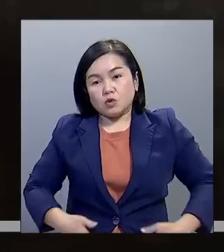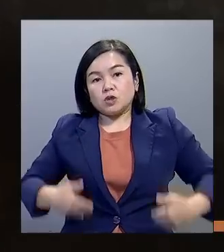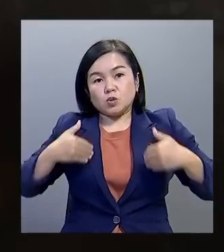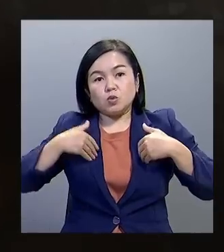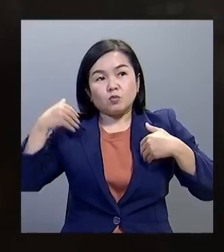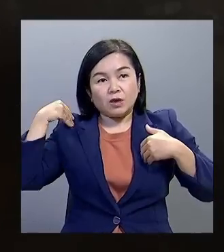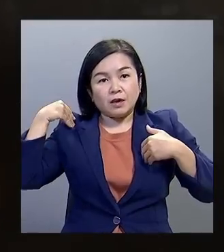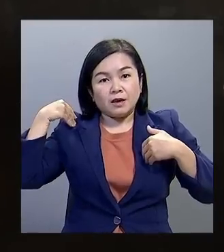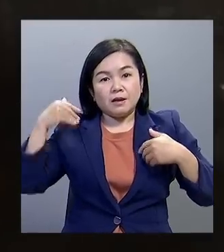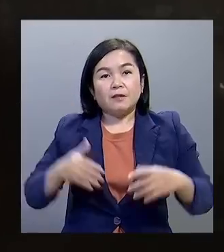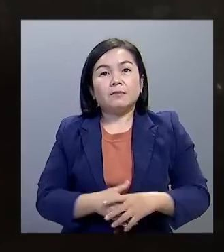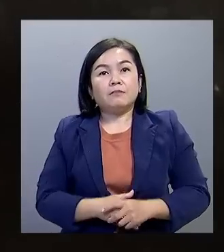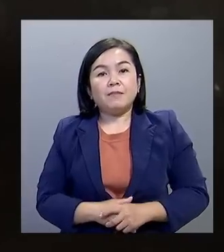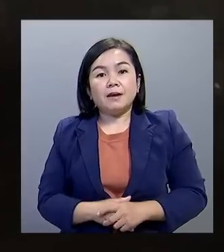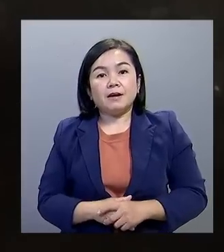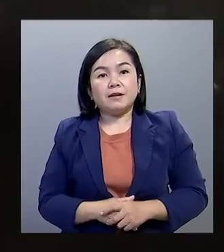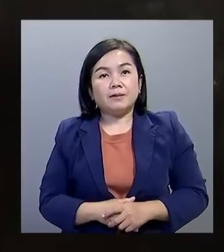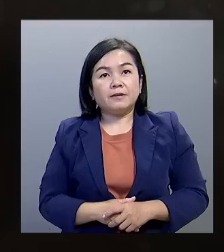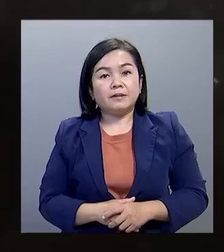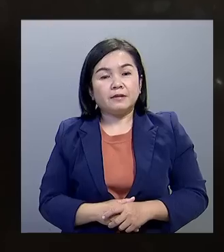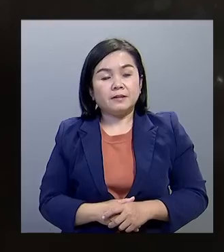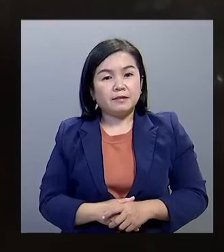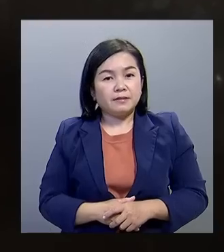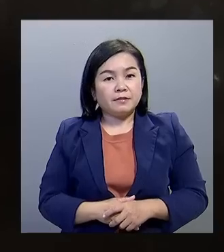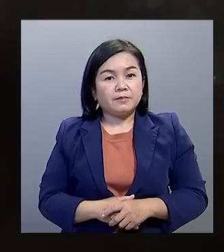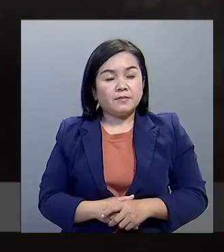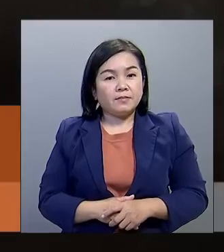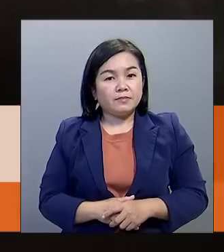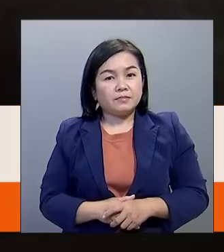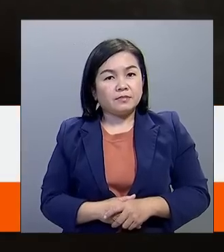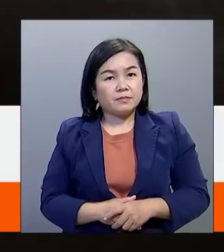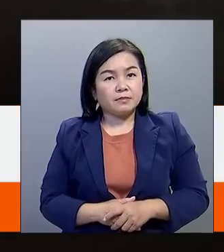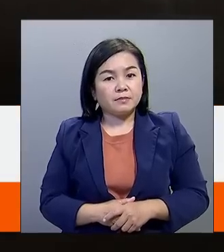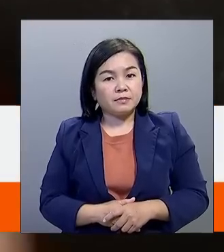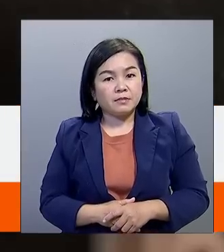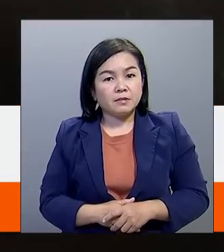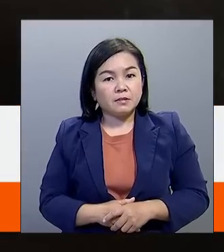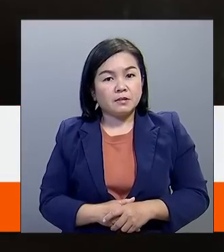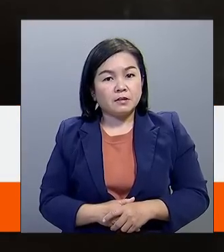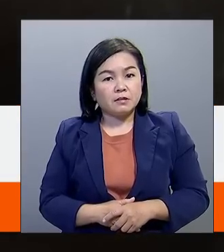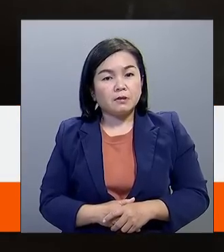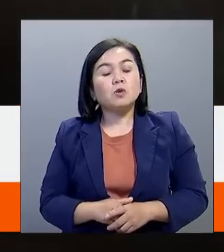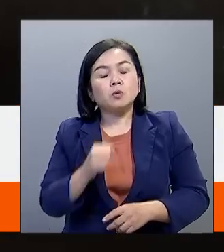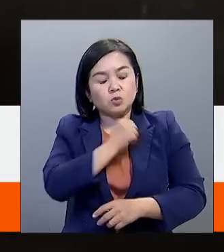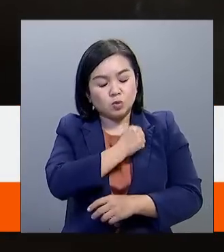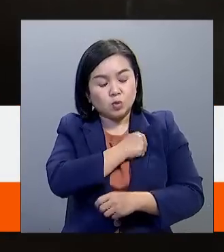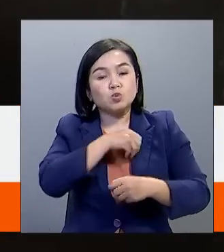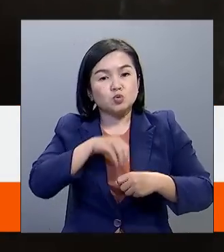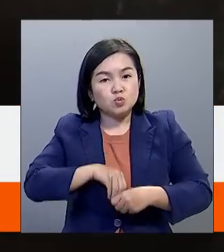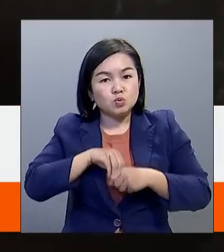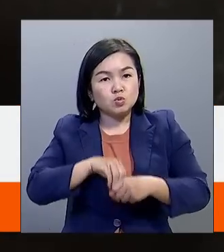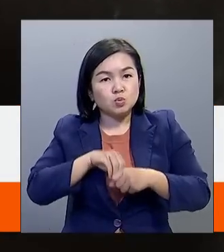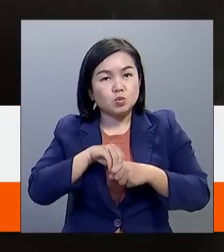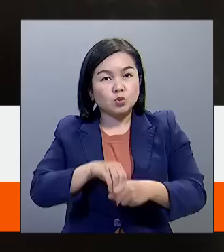ไปองค์ท่านนายบ้านนี้ไปถึงไปไปขึ้นได้ ก ็ อยู่กันไปใช่ไหม วันนี้ทำงาน